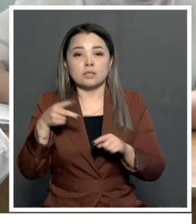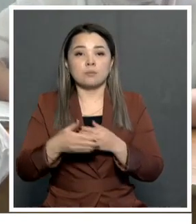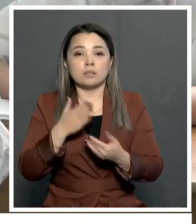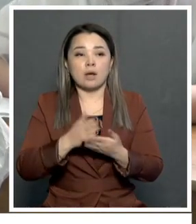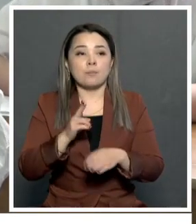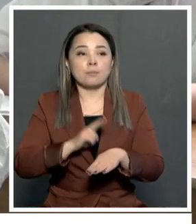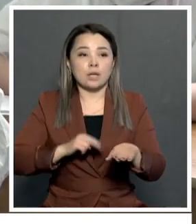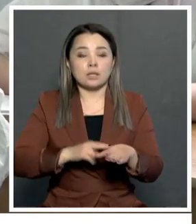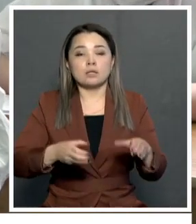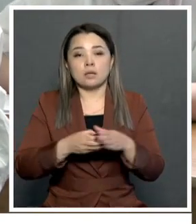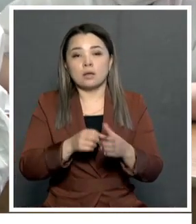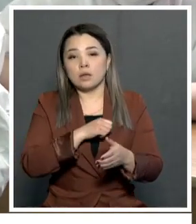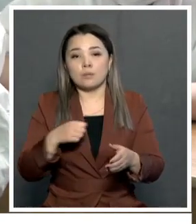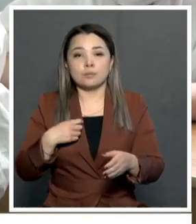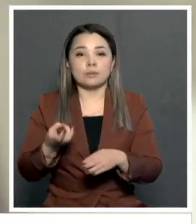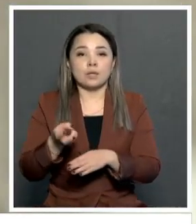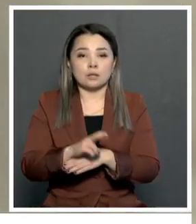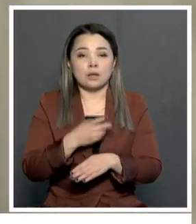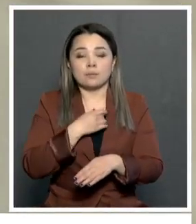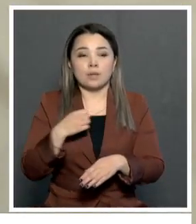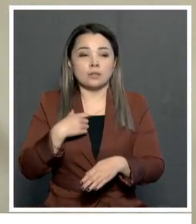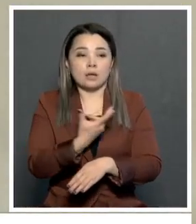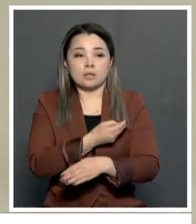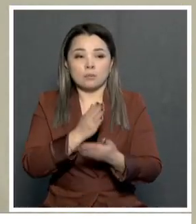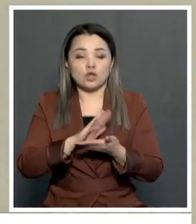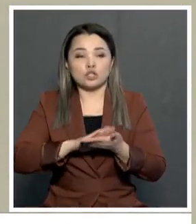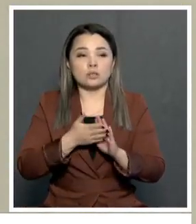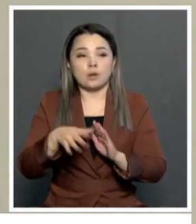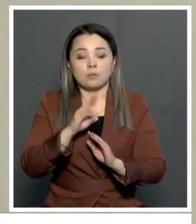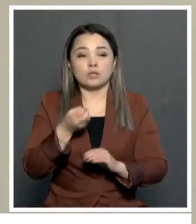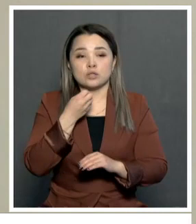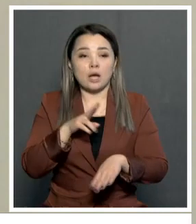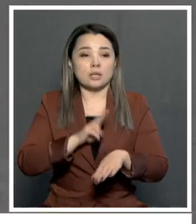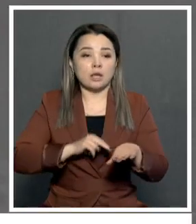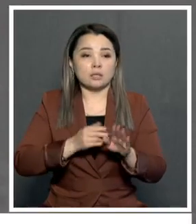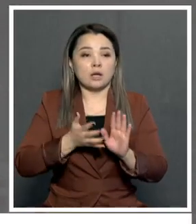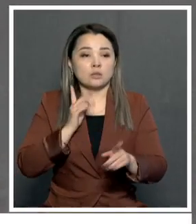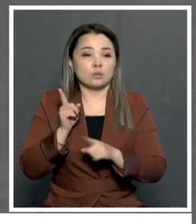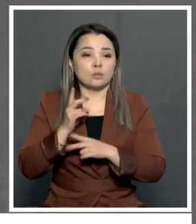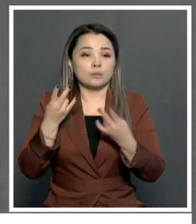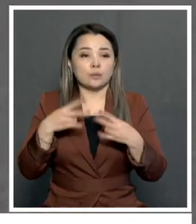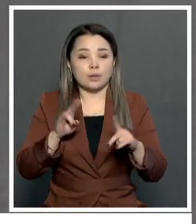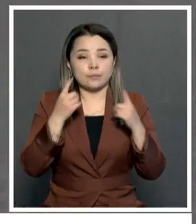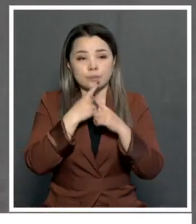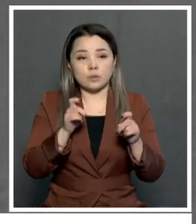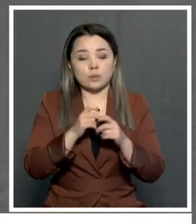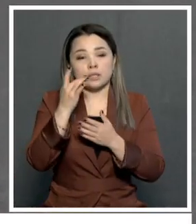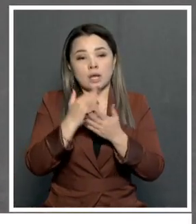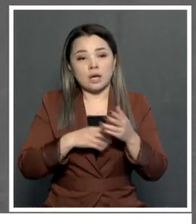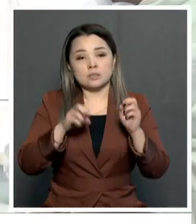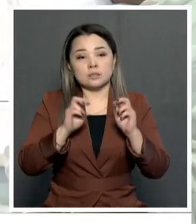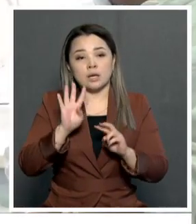тәртіп сақшысы ерікті түрде екпе алған. Барлығының жағдайы жақсы. Мамандардың кезек күтпей вакцинациялаудан өтуі үшін арнайы кесте